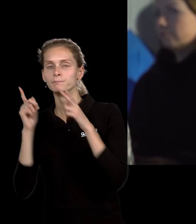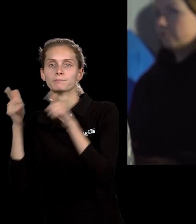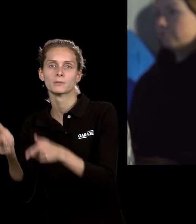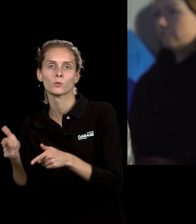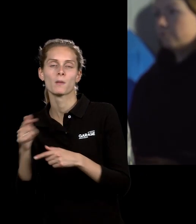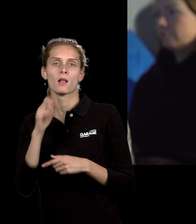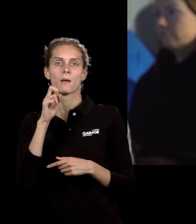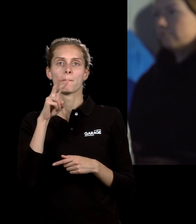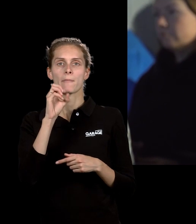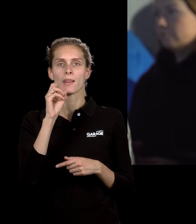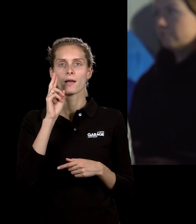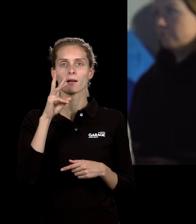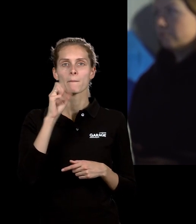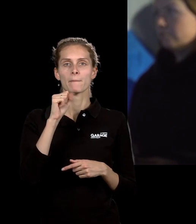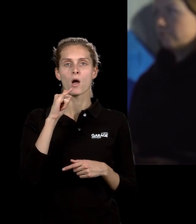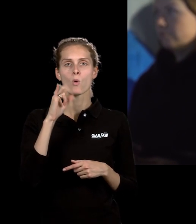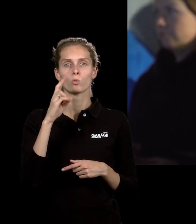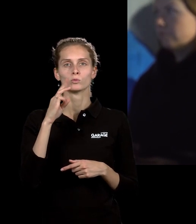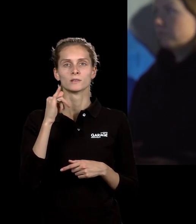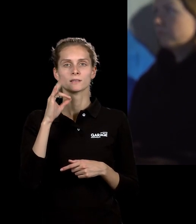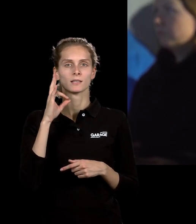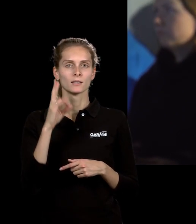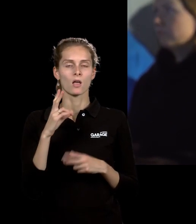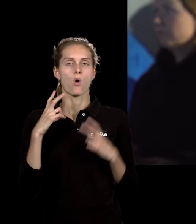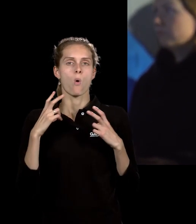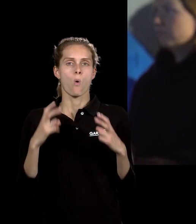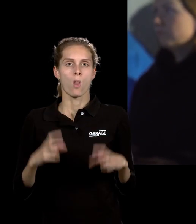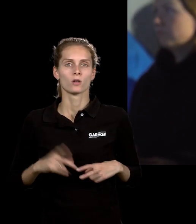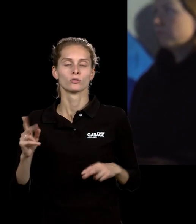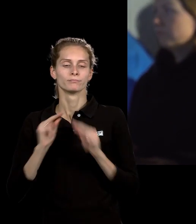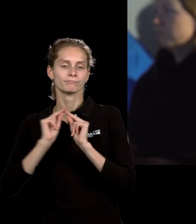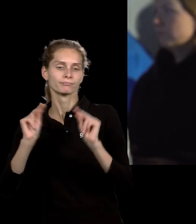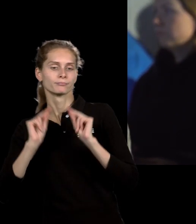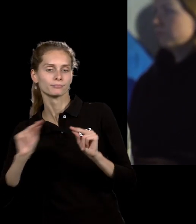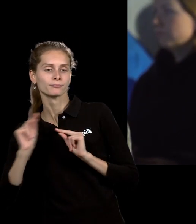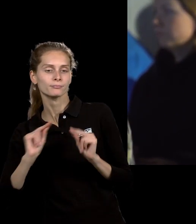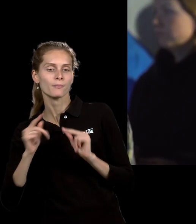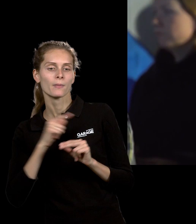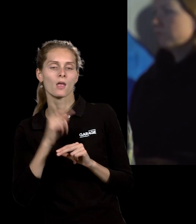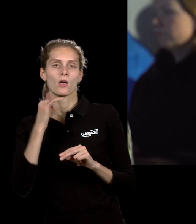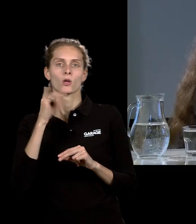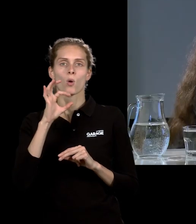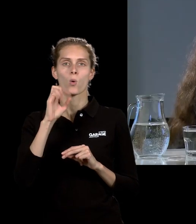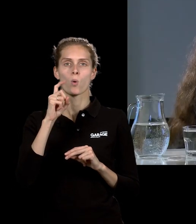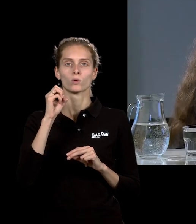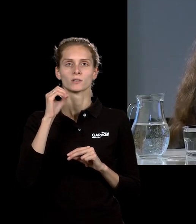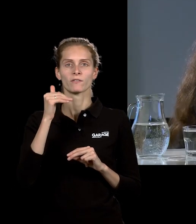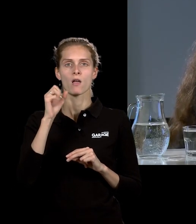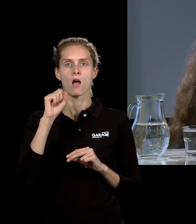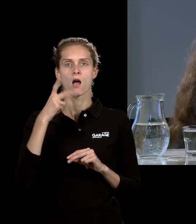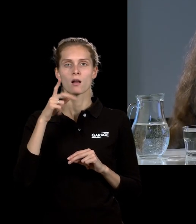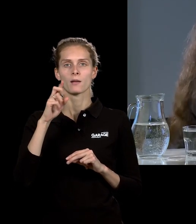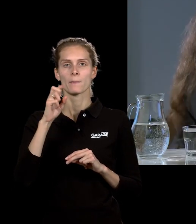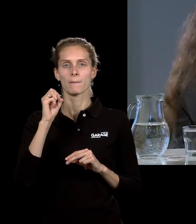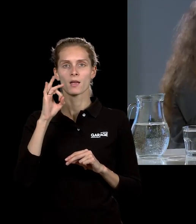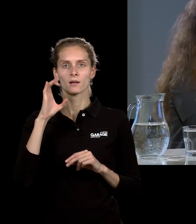американское учебное заведение, в котором преподавал, в частности, выходец из Баухауза немецкого Йозеф Альберс. И это место, которое